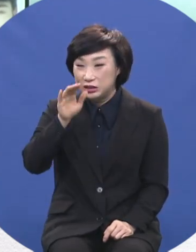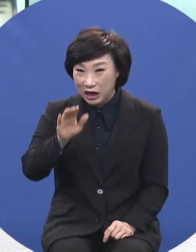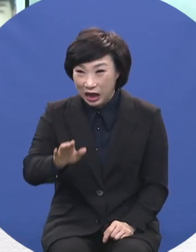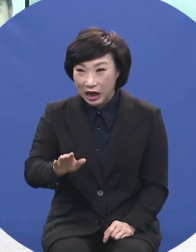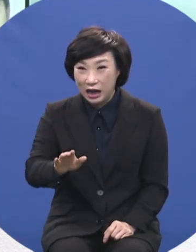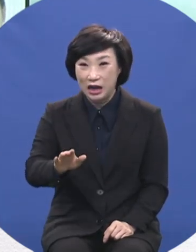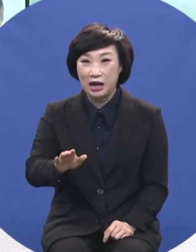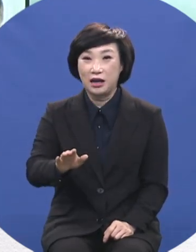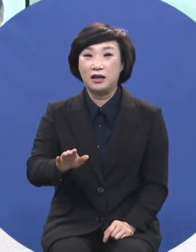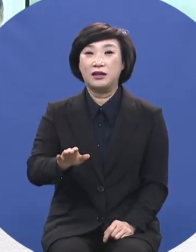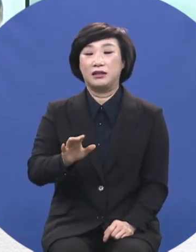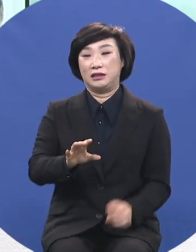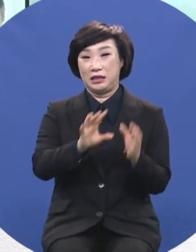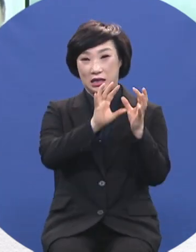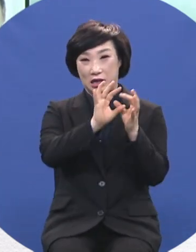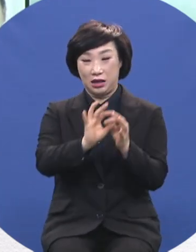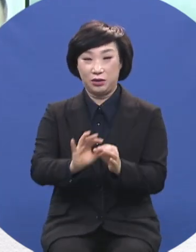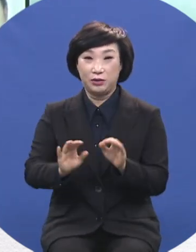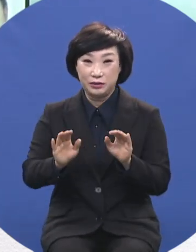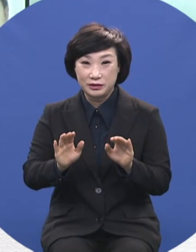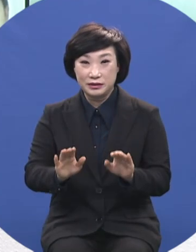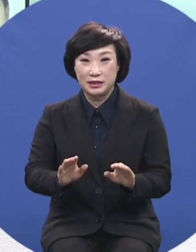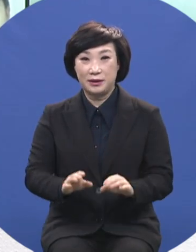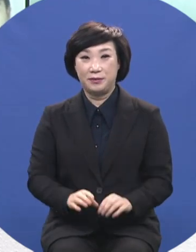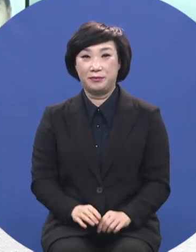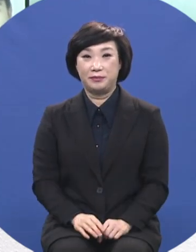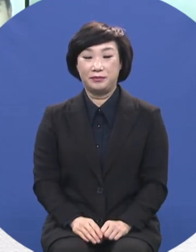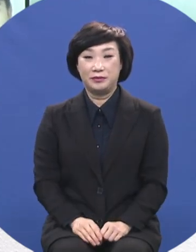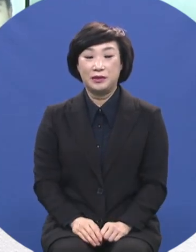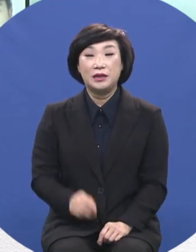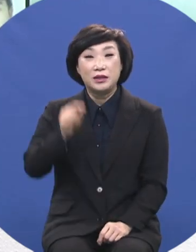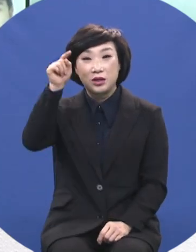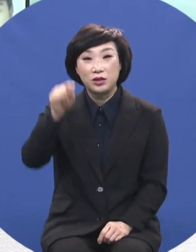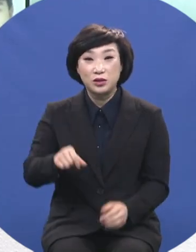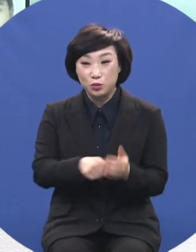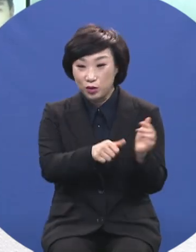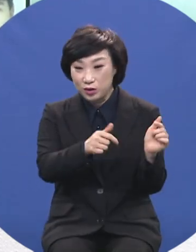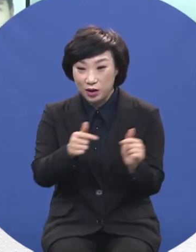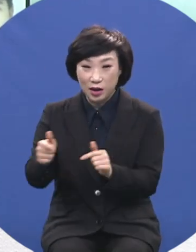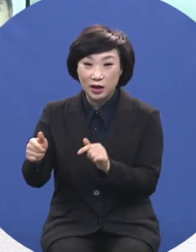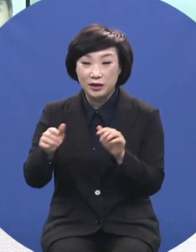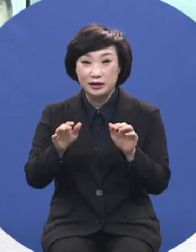있으라를 계속해서 천지 만물을